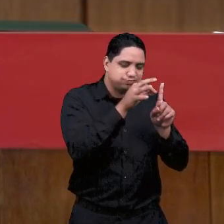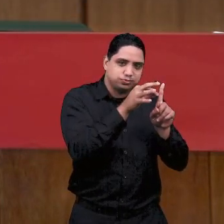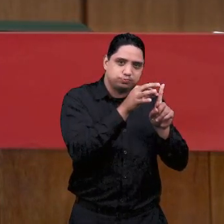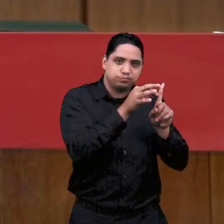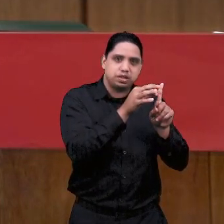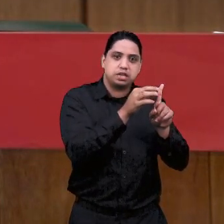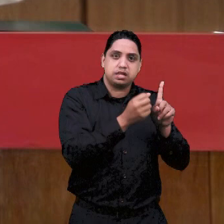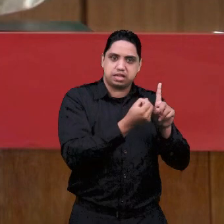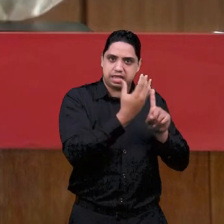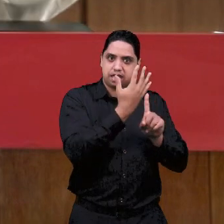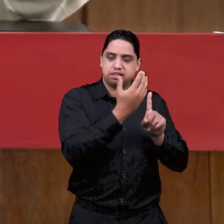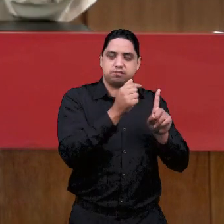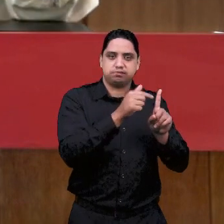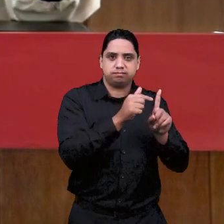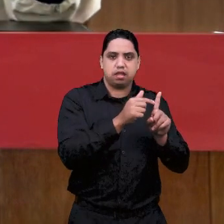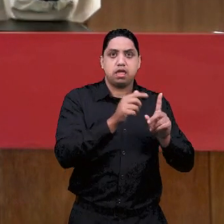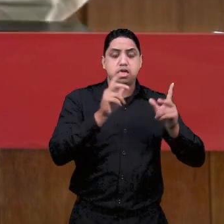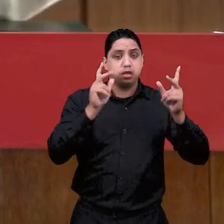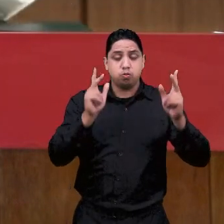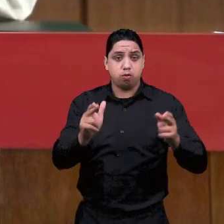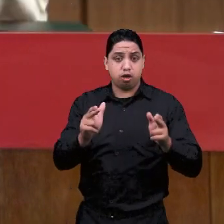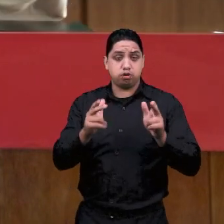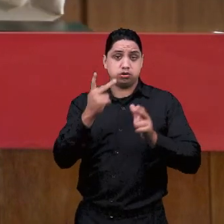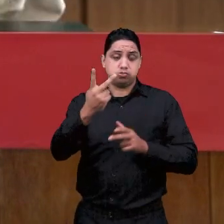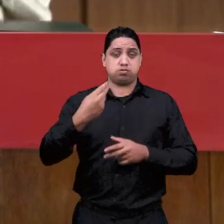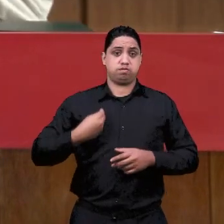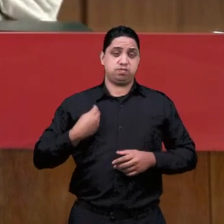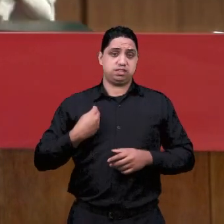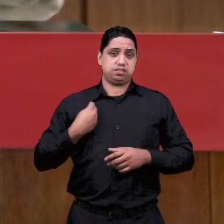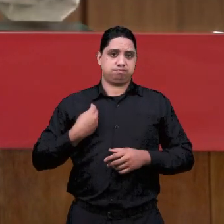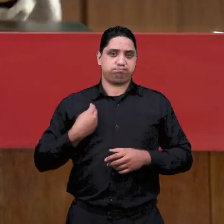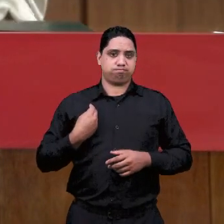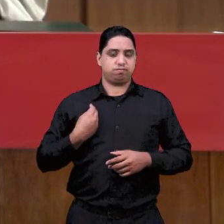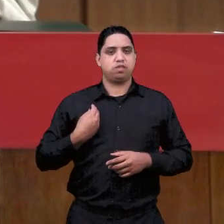Jésus a été engendré dans votre vie par le Saint-Esprit.